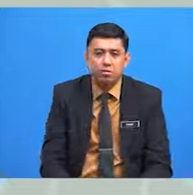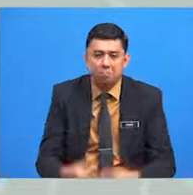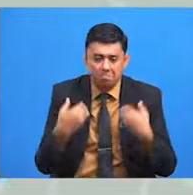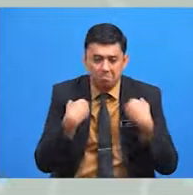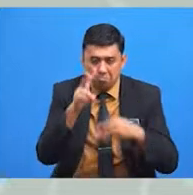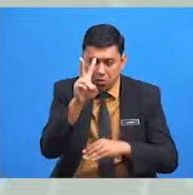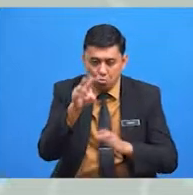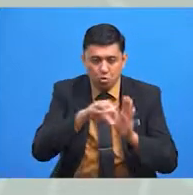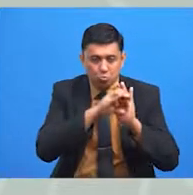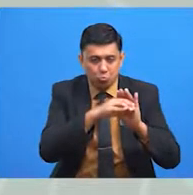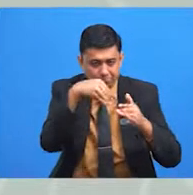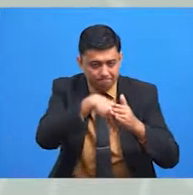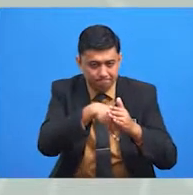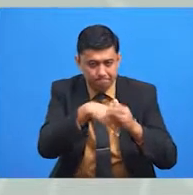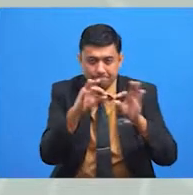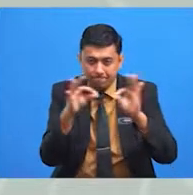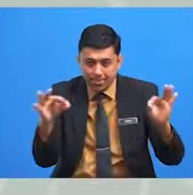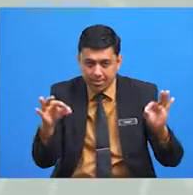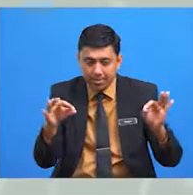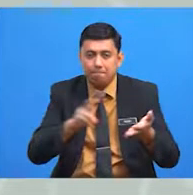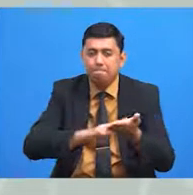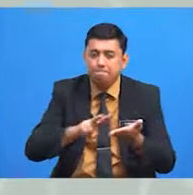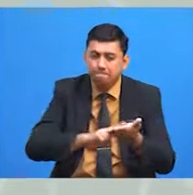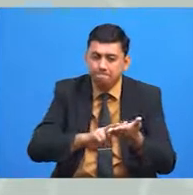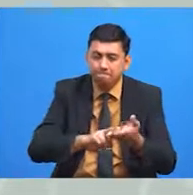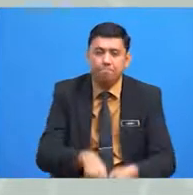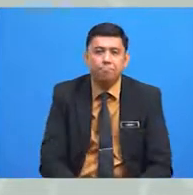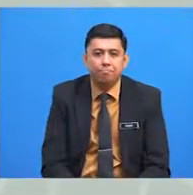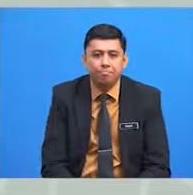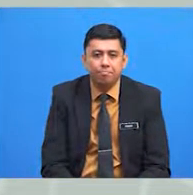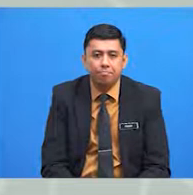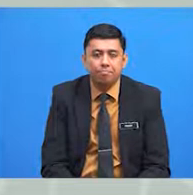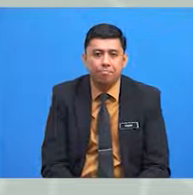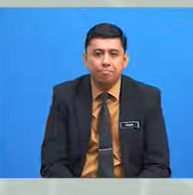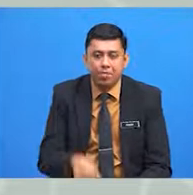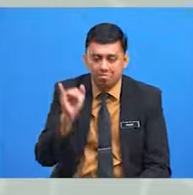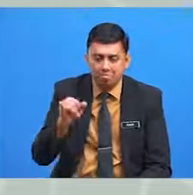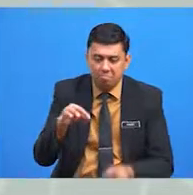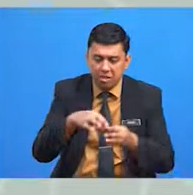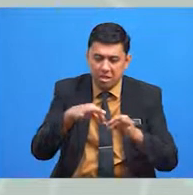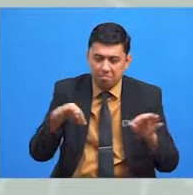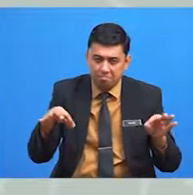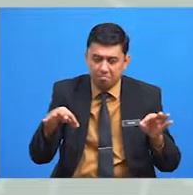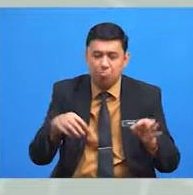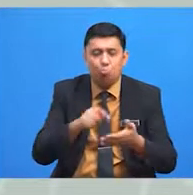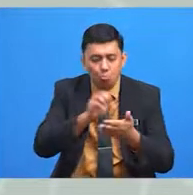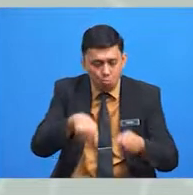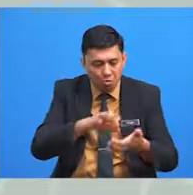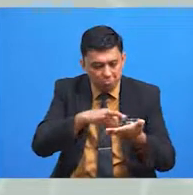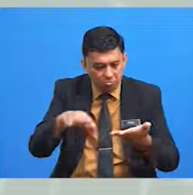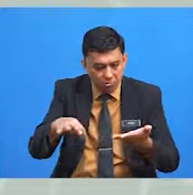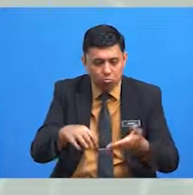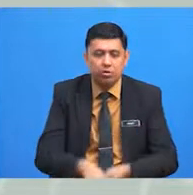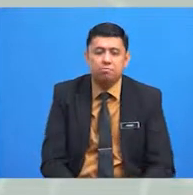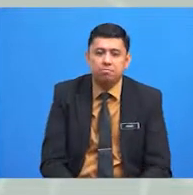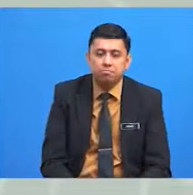Mutalim, Kitab Perkebunan Curu Tulis bagi kanak-kanak yang hendak menuntut belajar akan